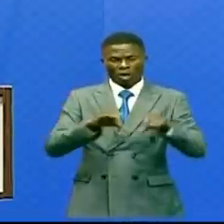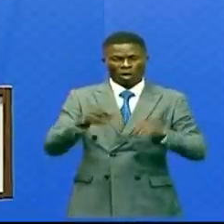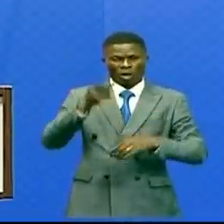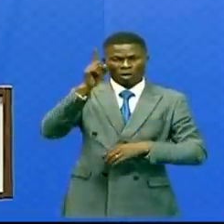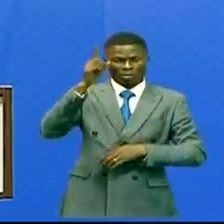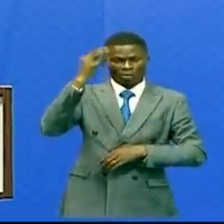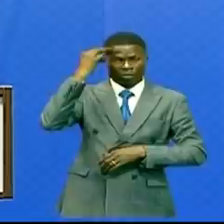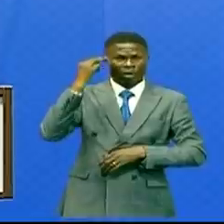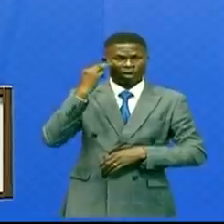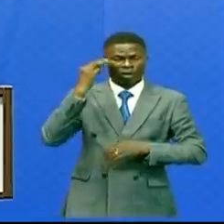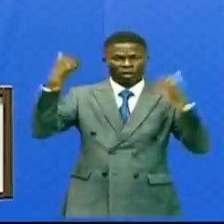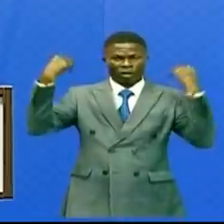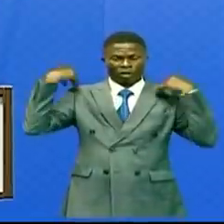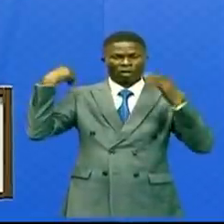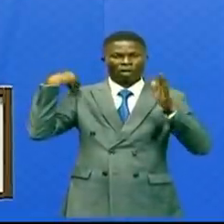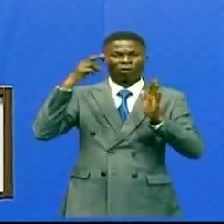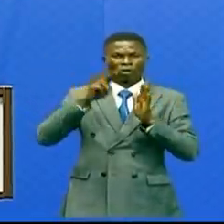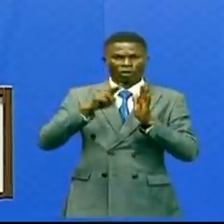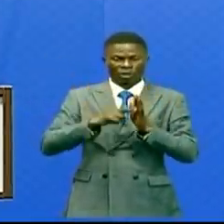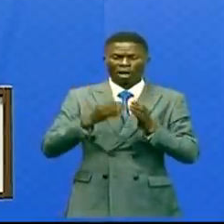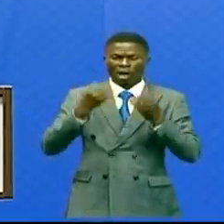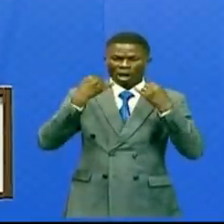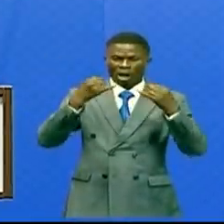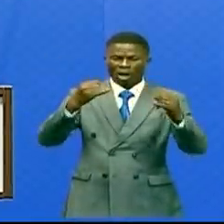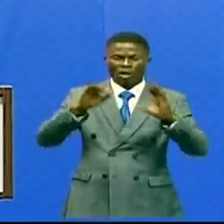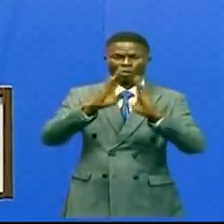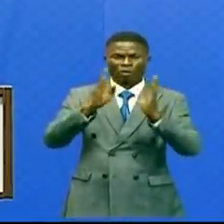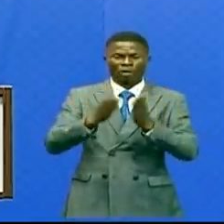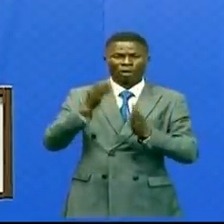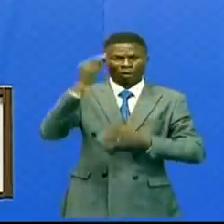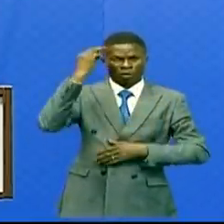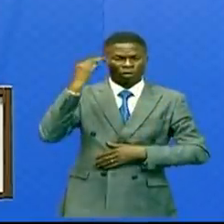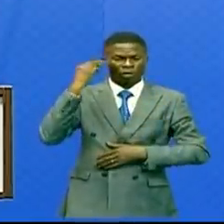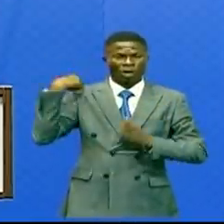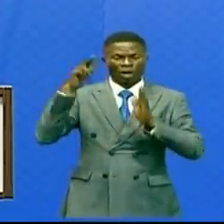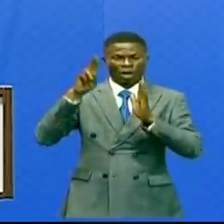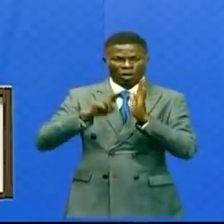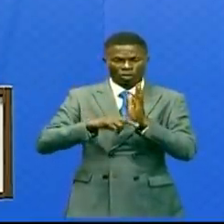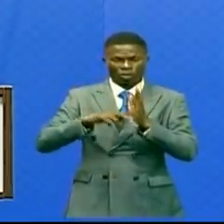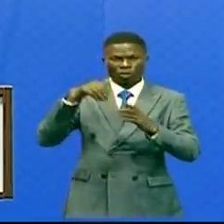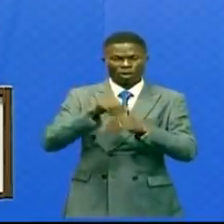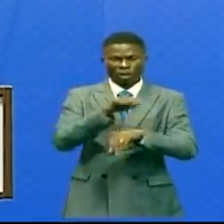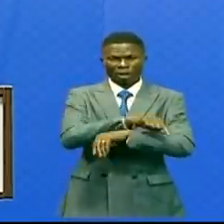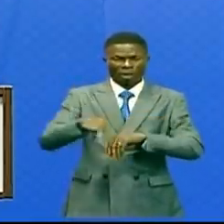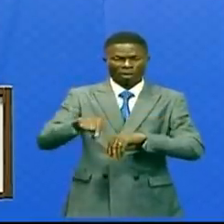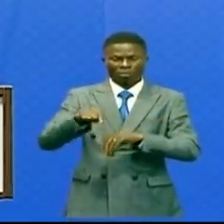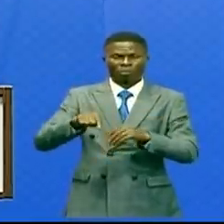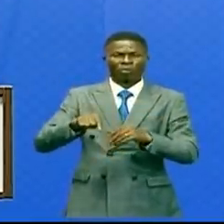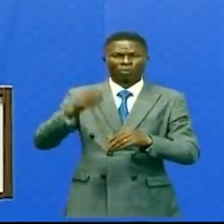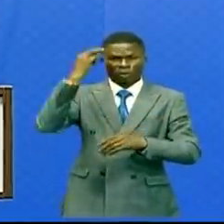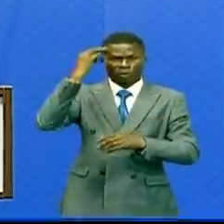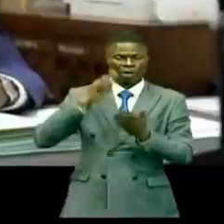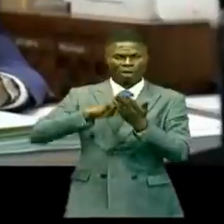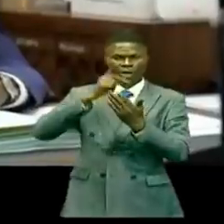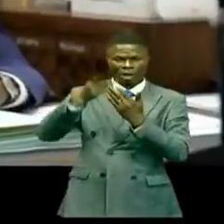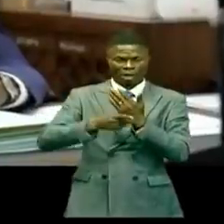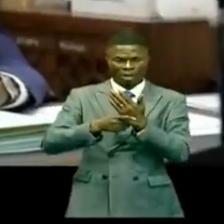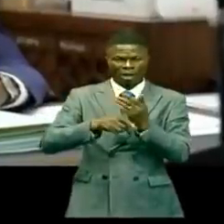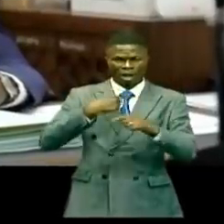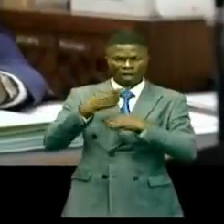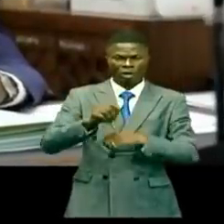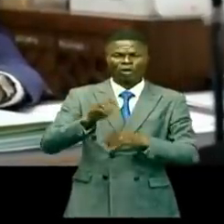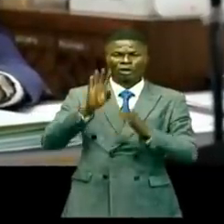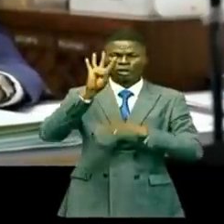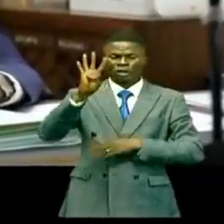ministre chef du gouvernement a informé le Conseil que le gouvernement, à travers le ministère du Plan, a procédé le jeudi